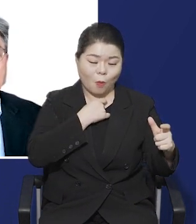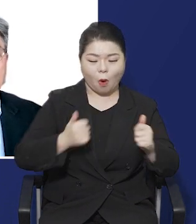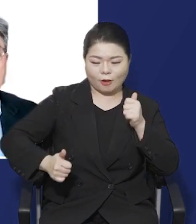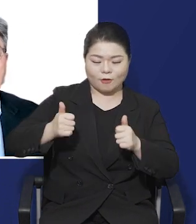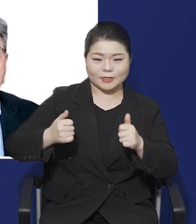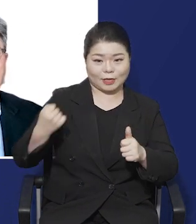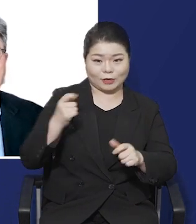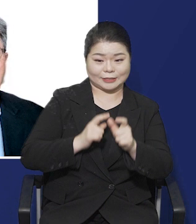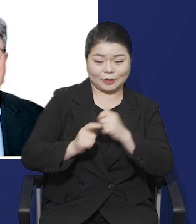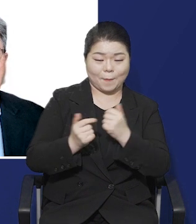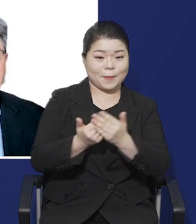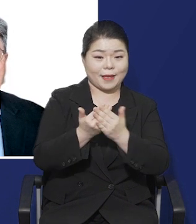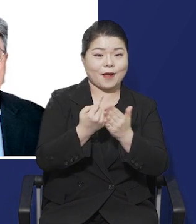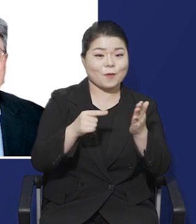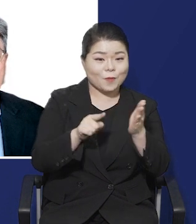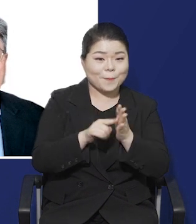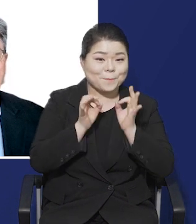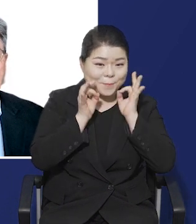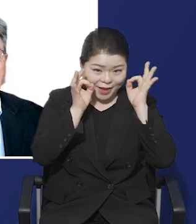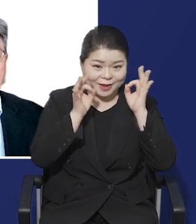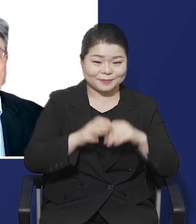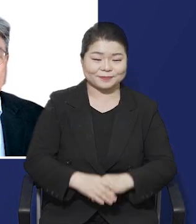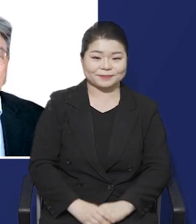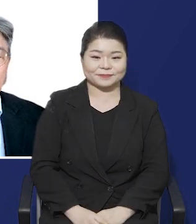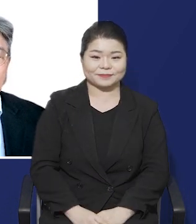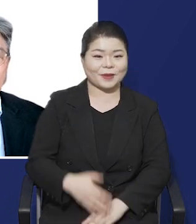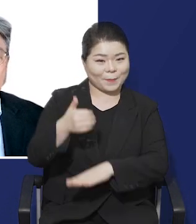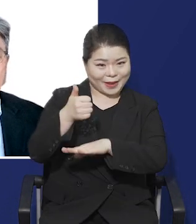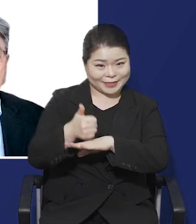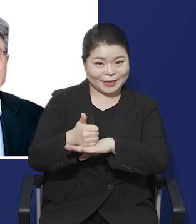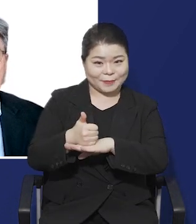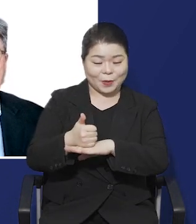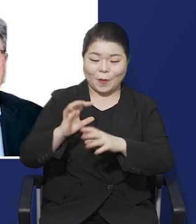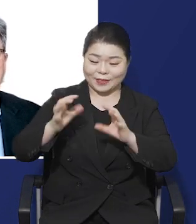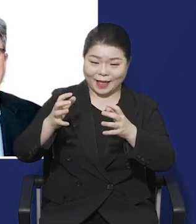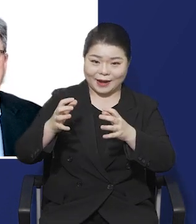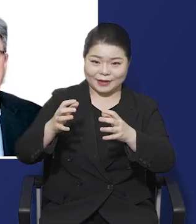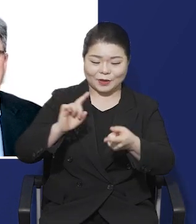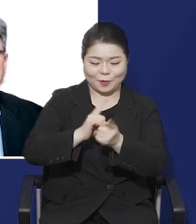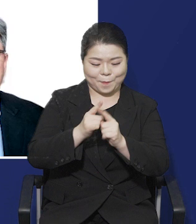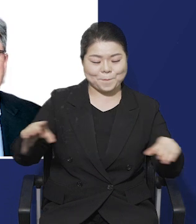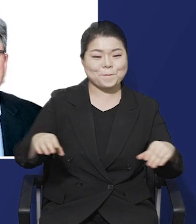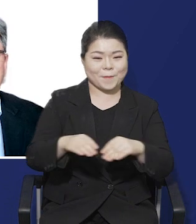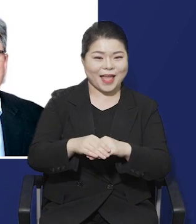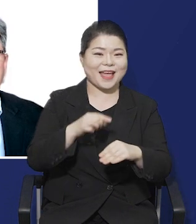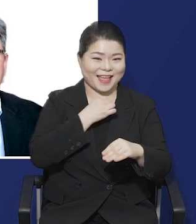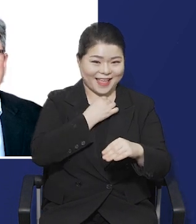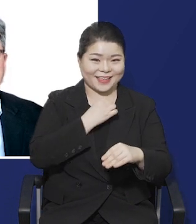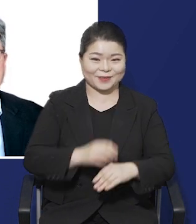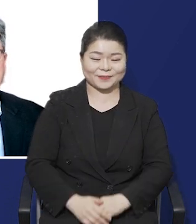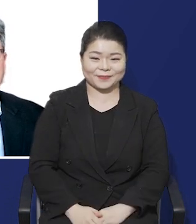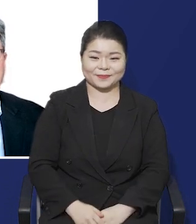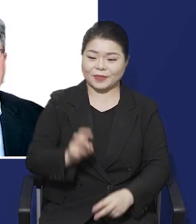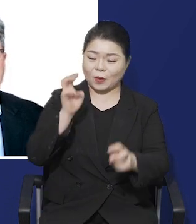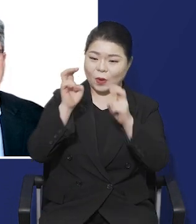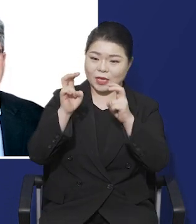경쟁력을 향상시키려고 노력을 합니다. 그리고 마지막으로 국제적인 파트너십을 형성하는 겁니다.